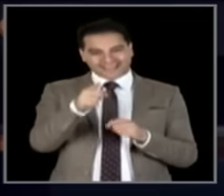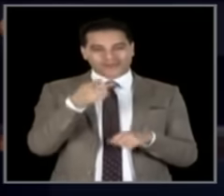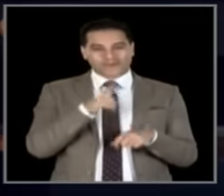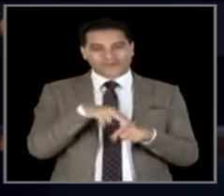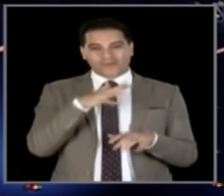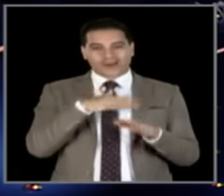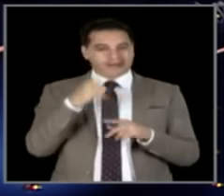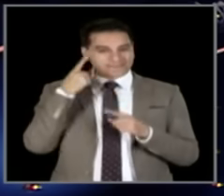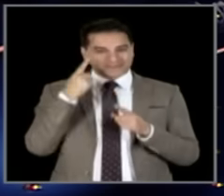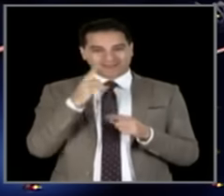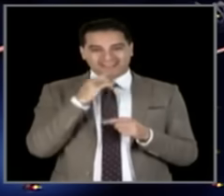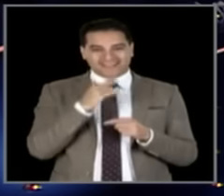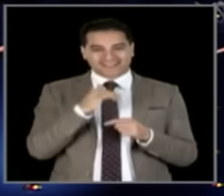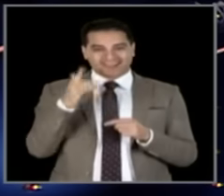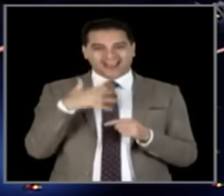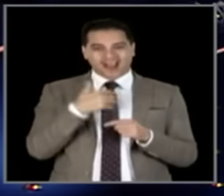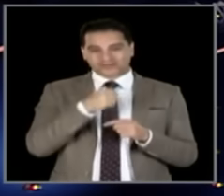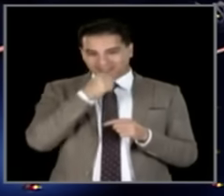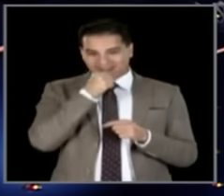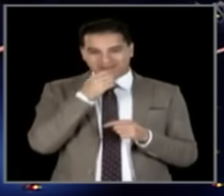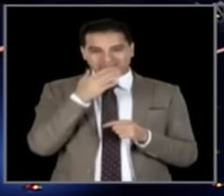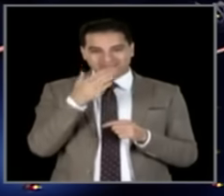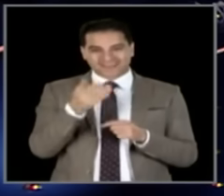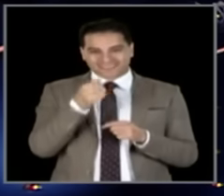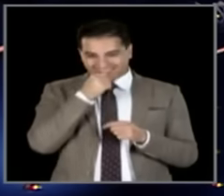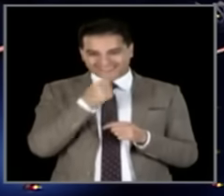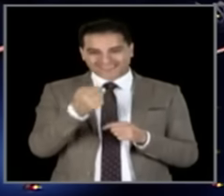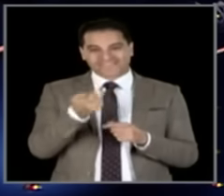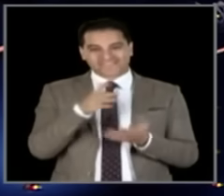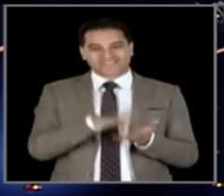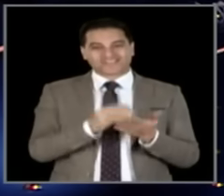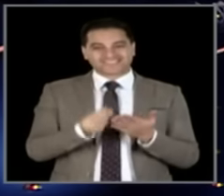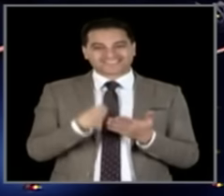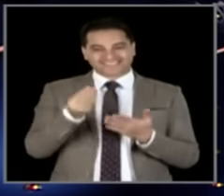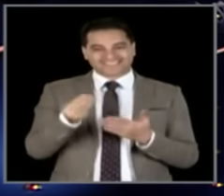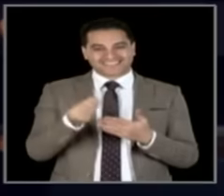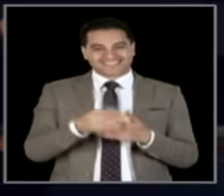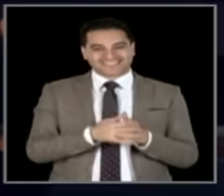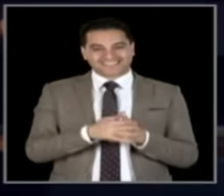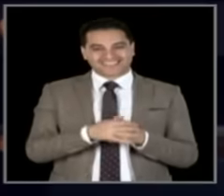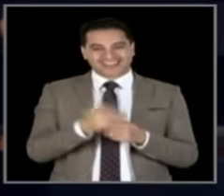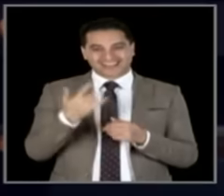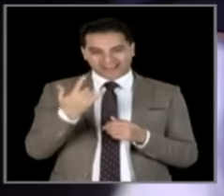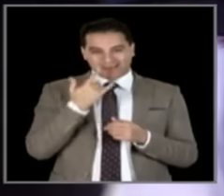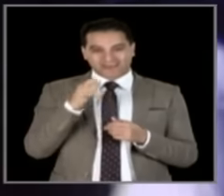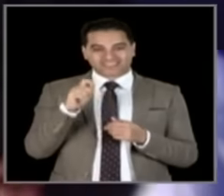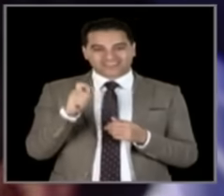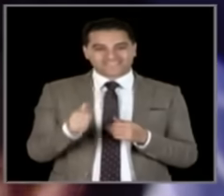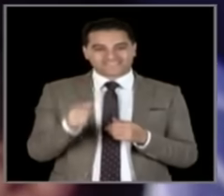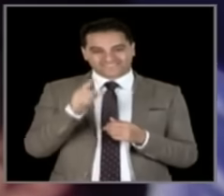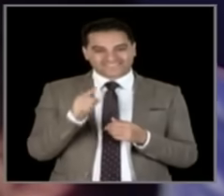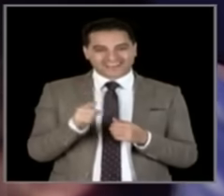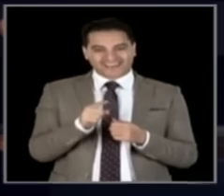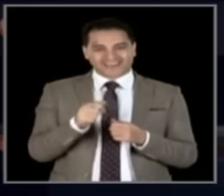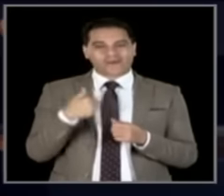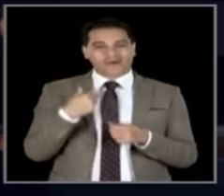واحنا بنسمعك تقريبا. هي عايزه المايك. ايوه هي عايزه تاخد فرصتها. انت بتحبيني يا صفاء؟ بتقول لك انا بحبك